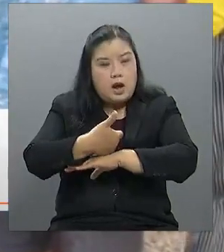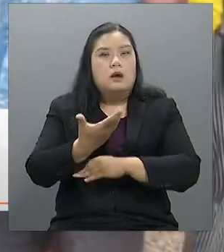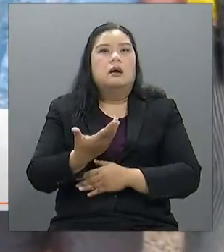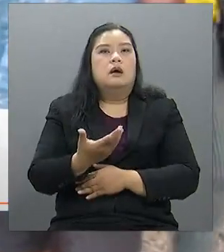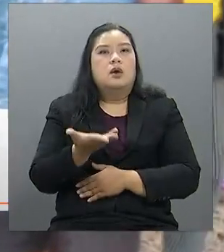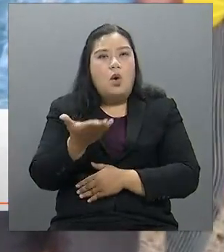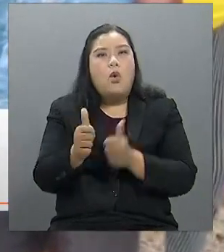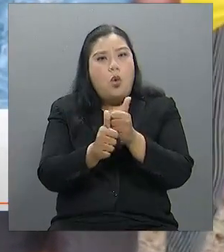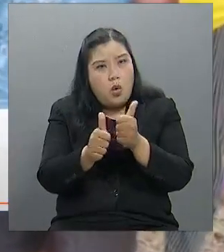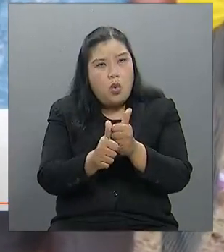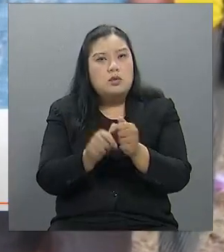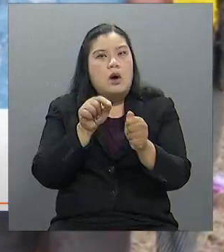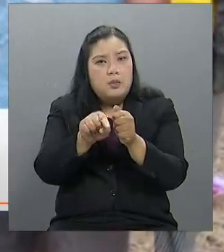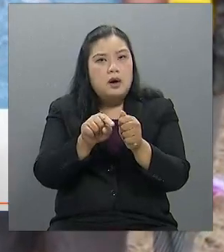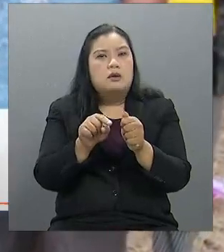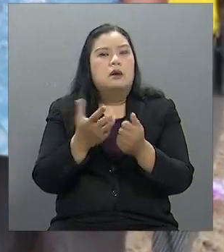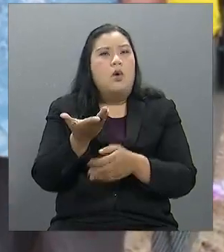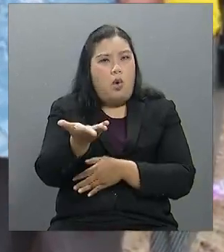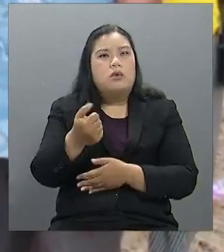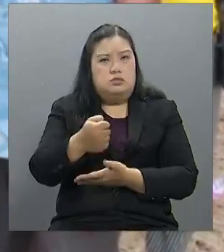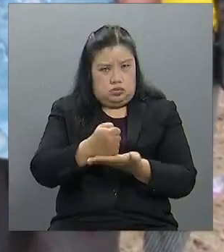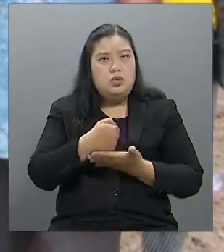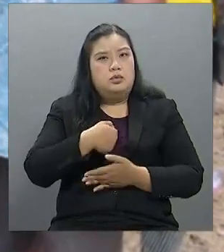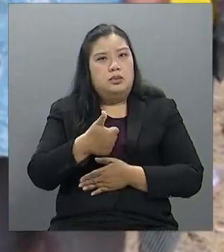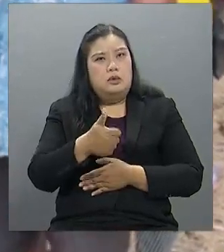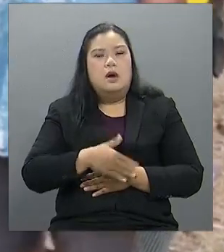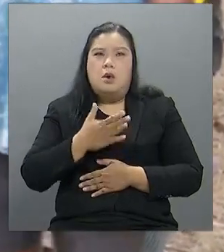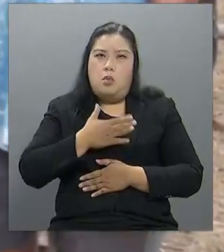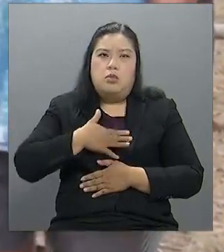ครับ ชาวบ้านเขาเดือดร้อน ชาวบ้านเขาเดือดร้อนแล้ว